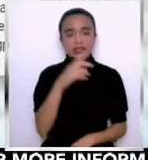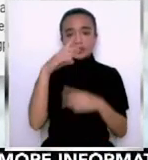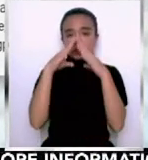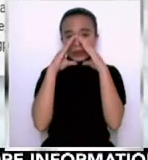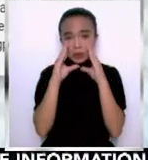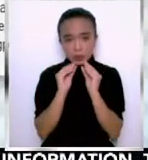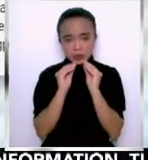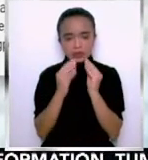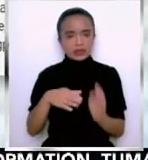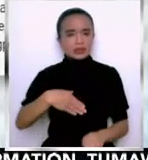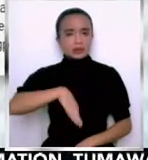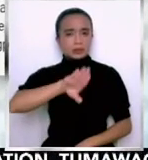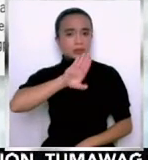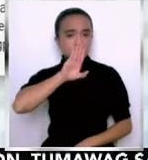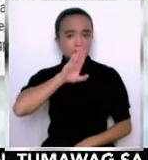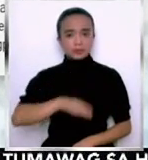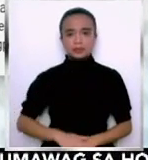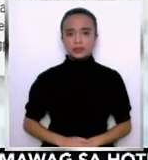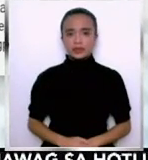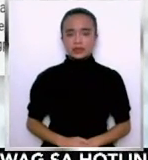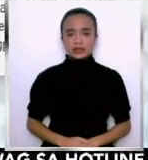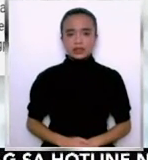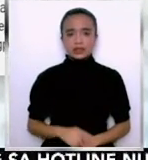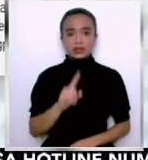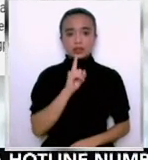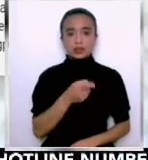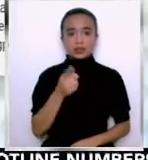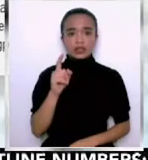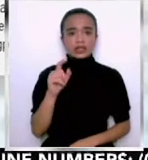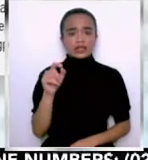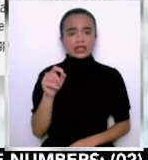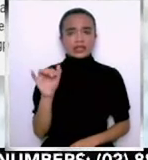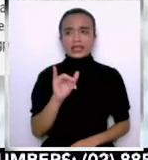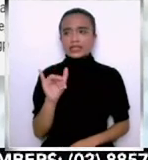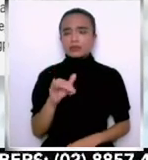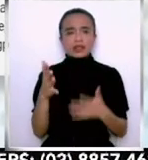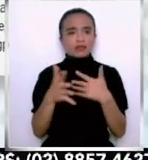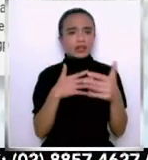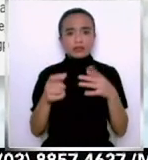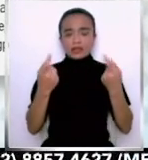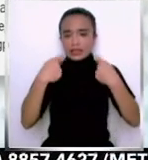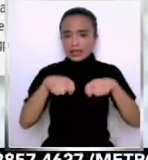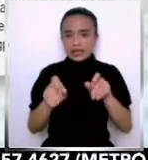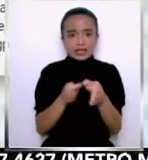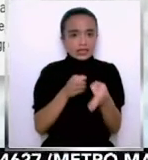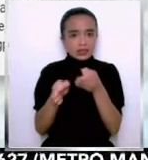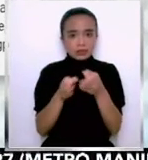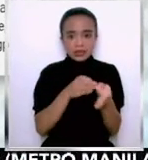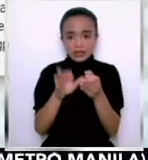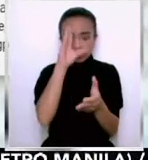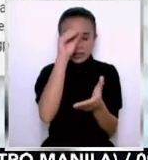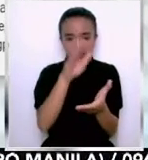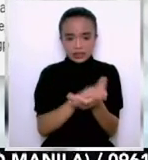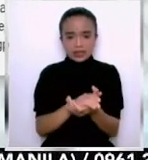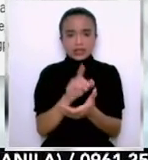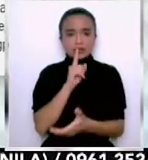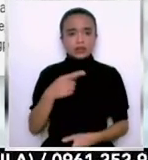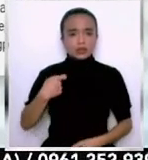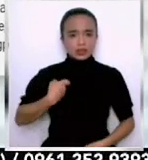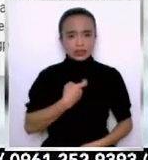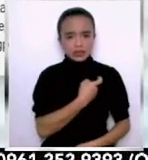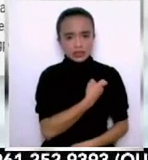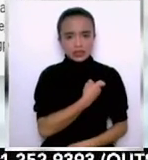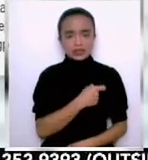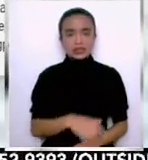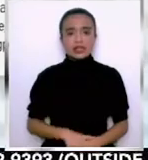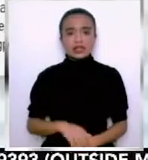madismaya. Makakatikim daw siya kahit subukan daw niyang ipaliwanag sa mister na nasasaktan siya nito at hindi tama